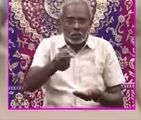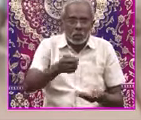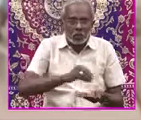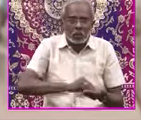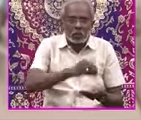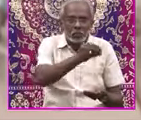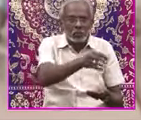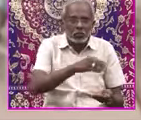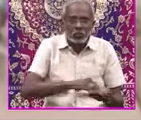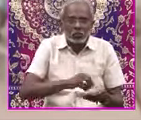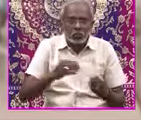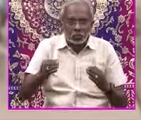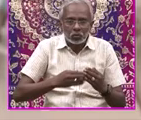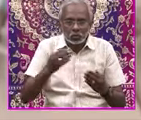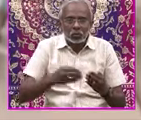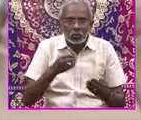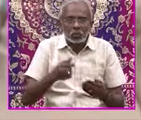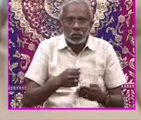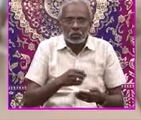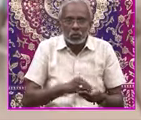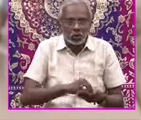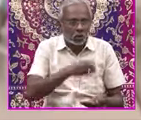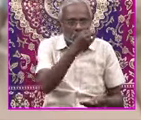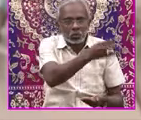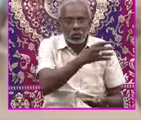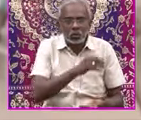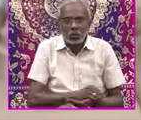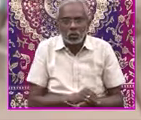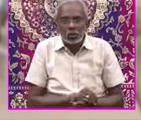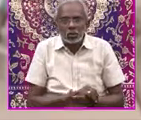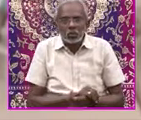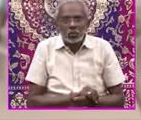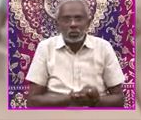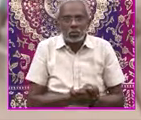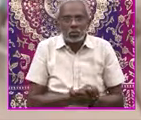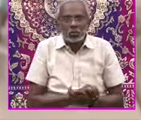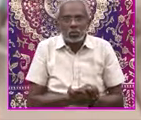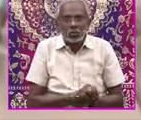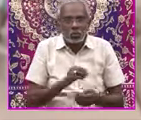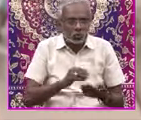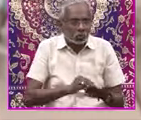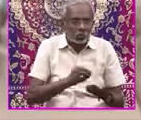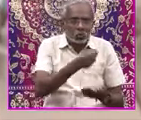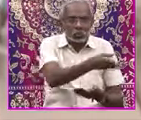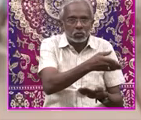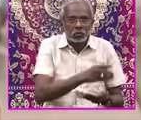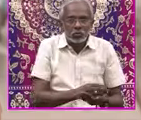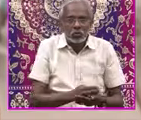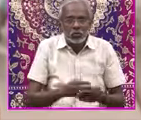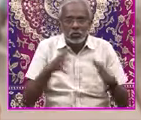தன்னுடைய நாட்டில் விளையக்கூடிய பொருட்களை திரையாக செலுத்த வேண்டும். அப்படி செலுத்தி வாழ்ந்தால் எந்த